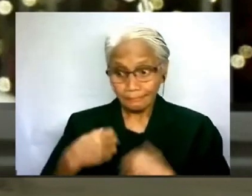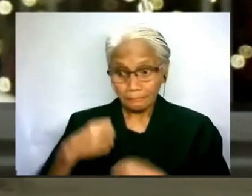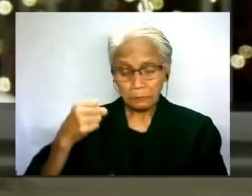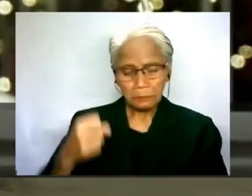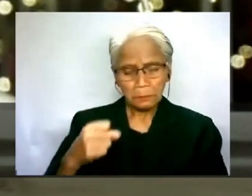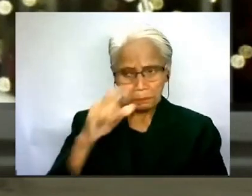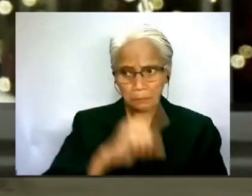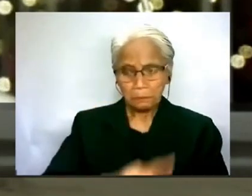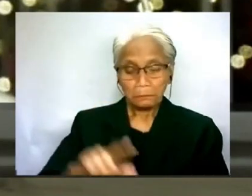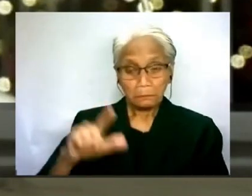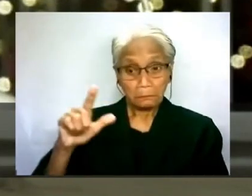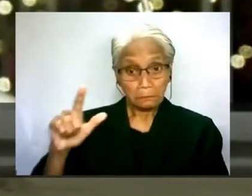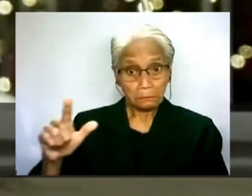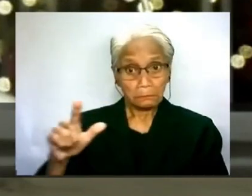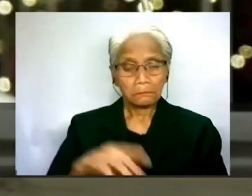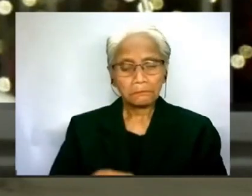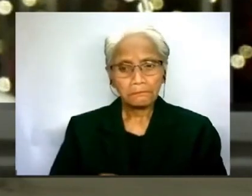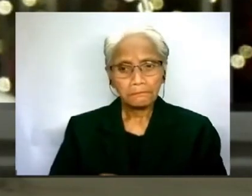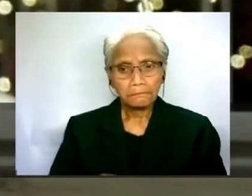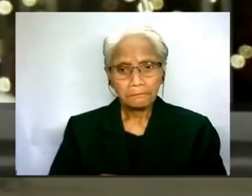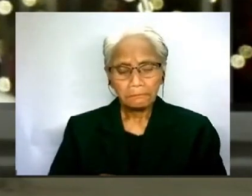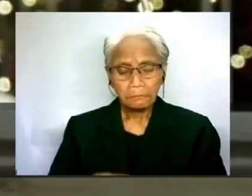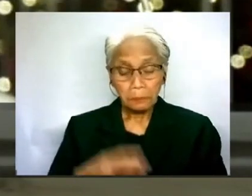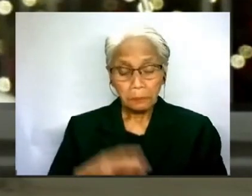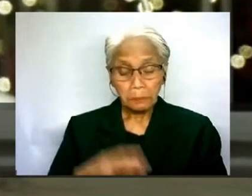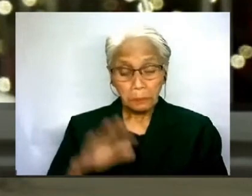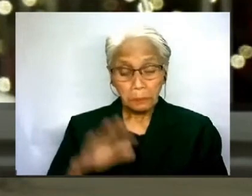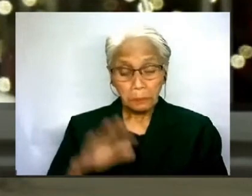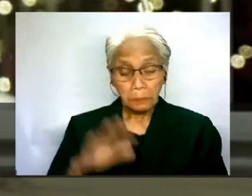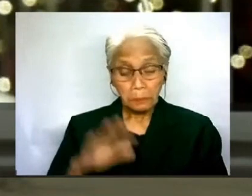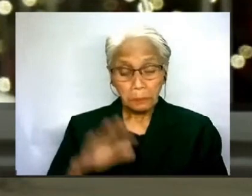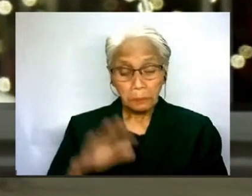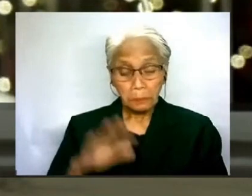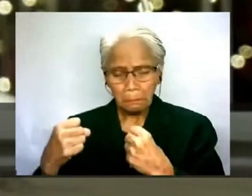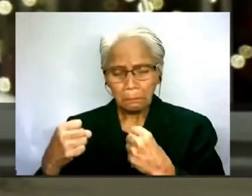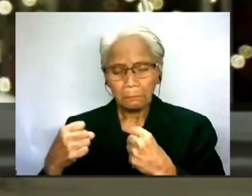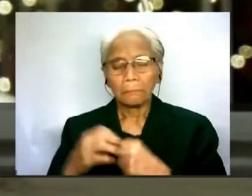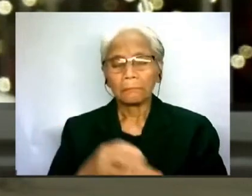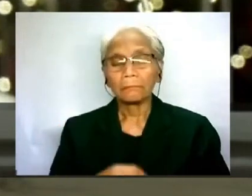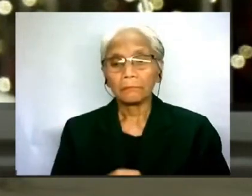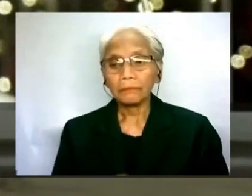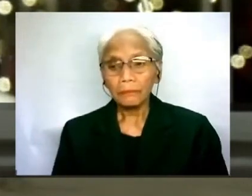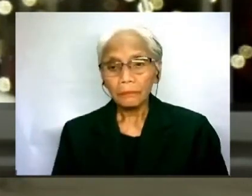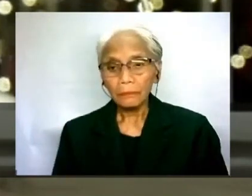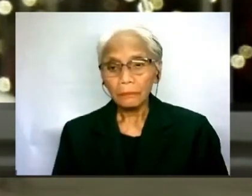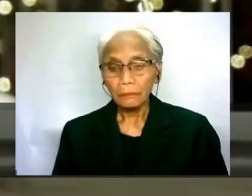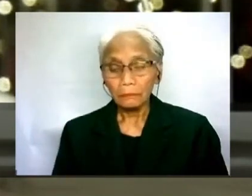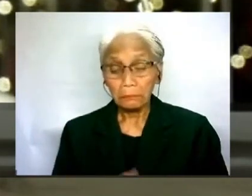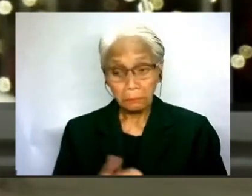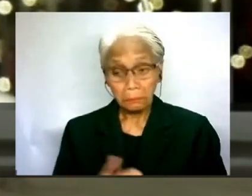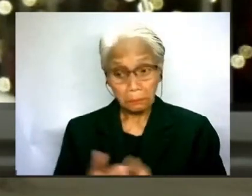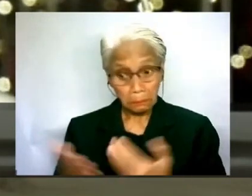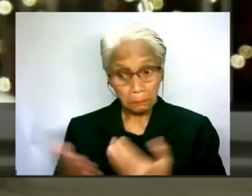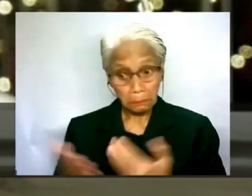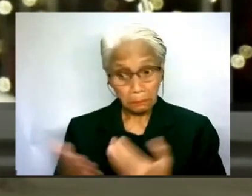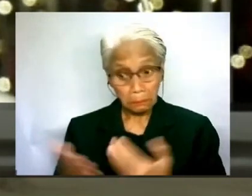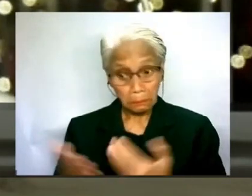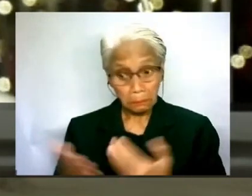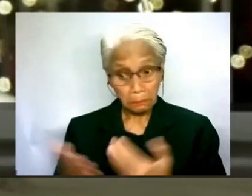paanan, sa gisag ng lakas at kapangyarihan. Ito'y tataglayin hanggang